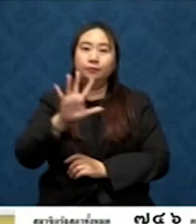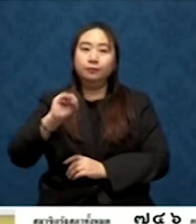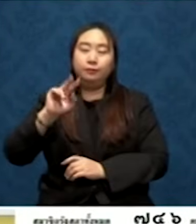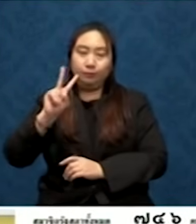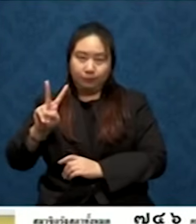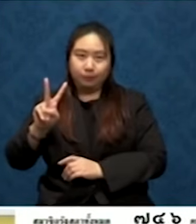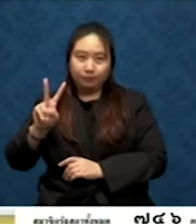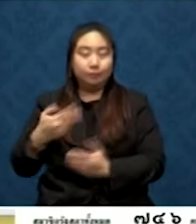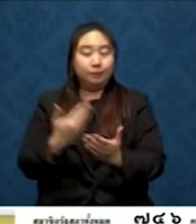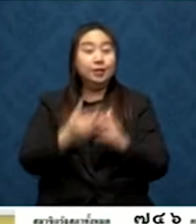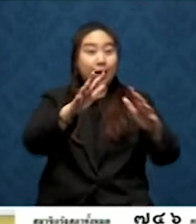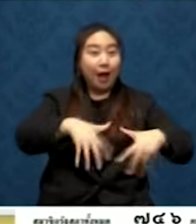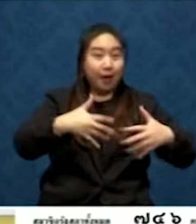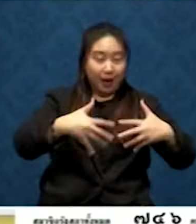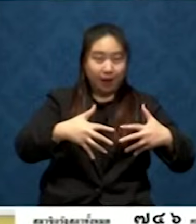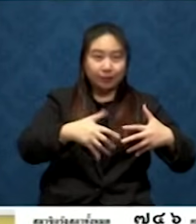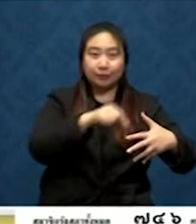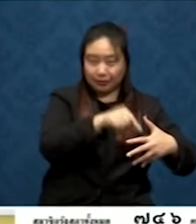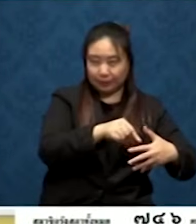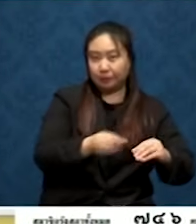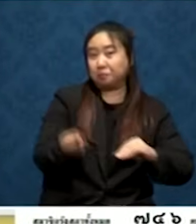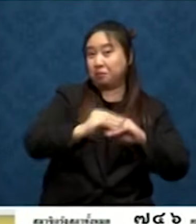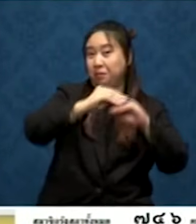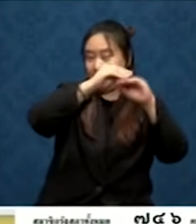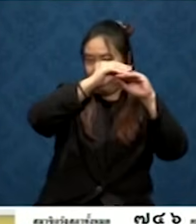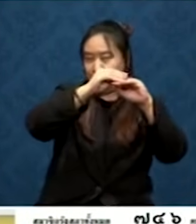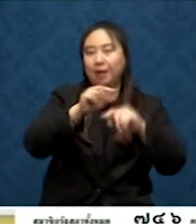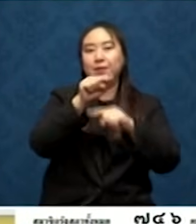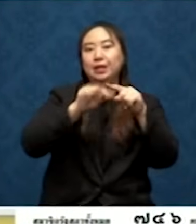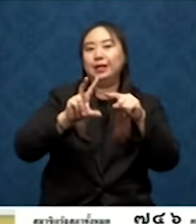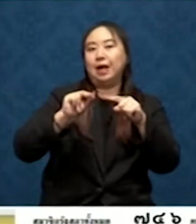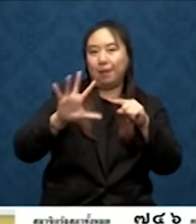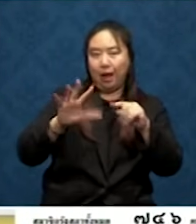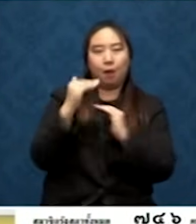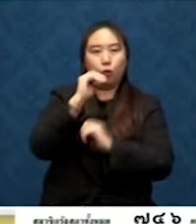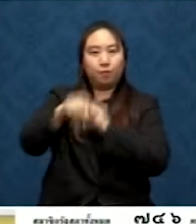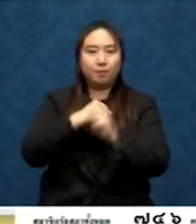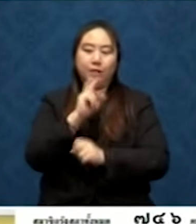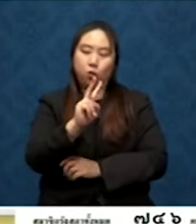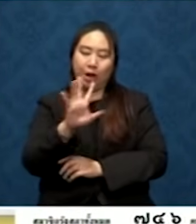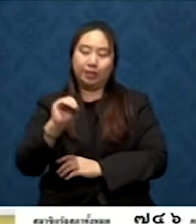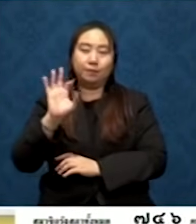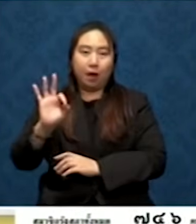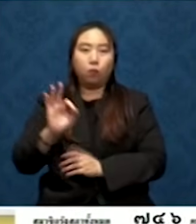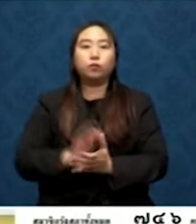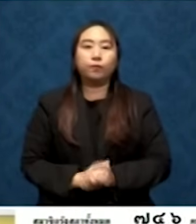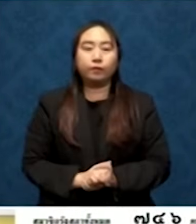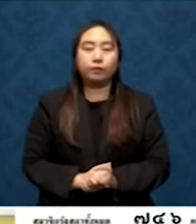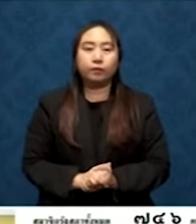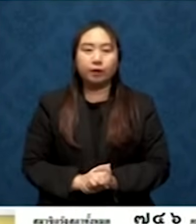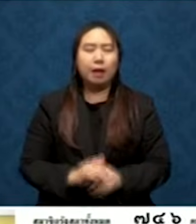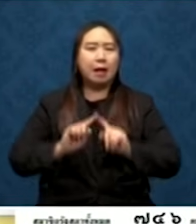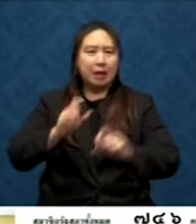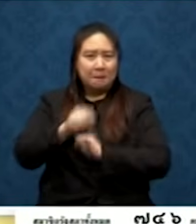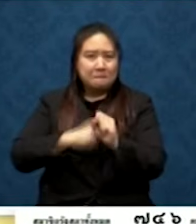จะเพิ่มสัดส่วนรายได้ท้องถิ่นต่อรายได้สุดที่ของรัฐบาลให้เป็น 35%ภายในปี 2549แต่ตลอด